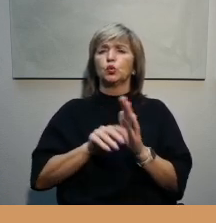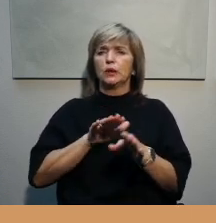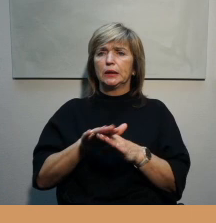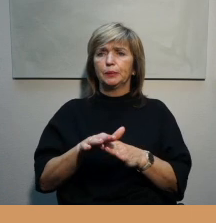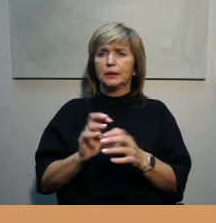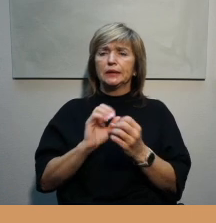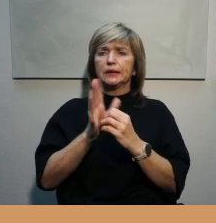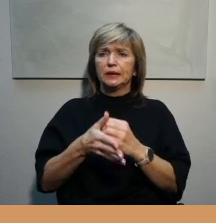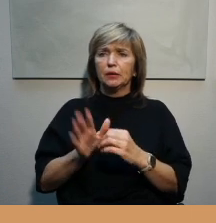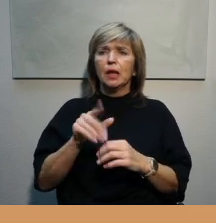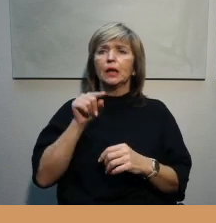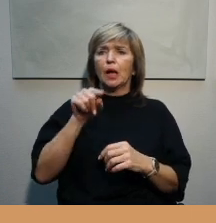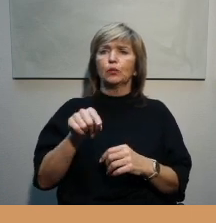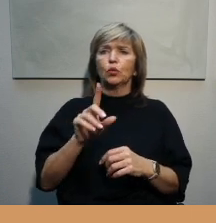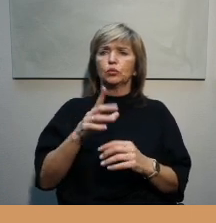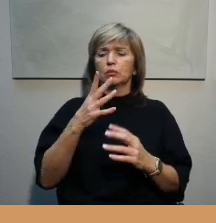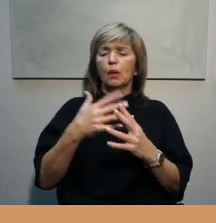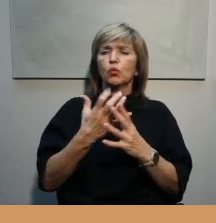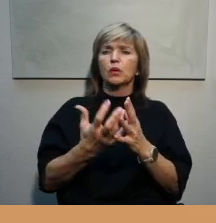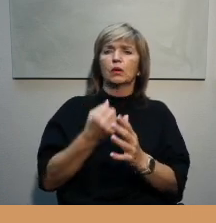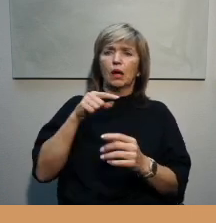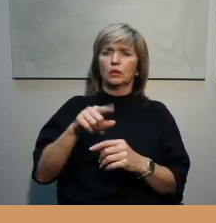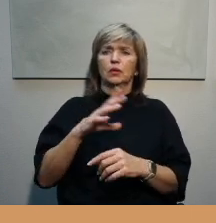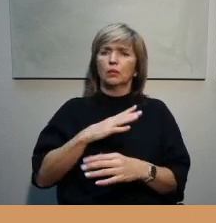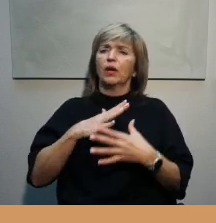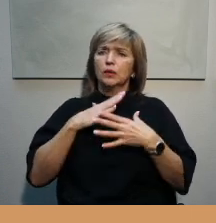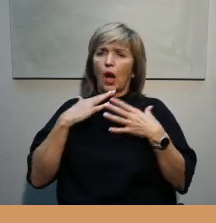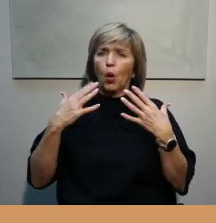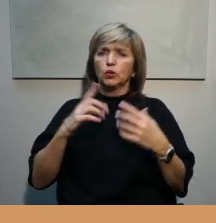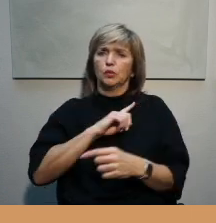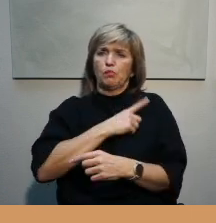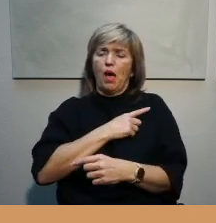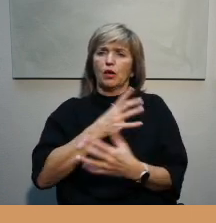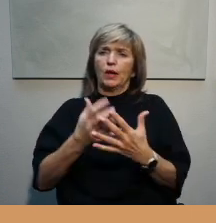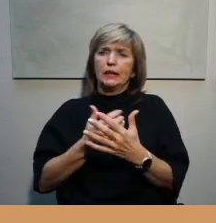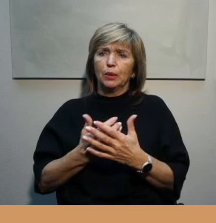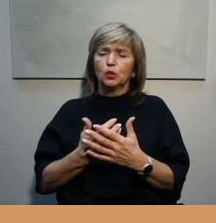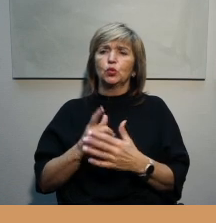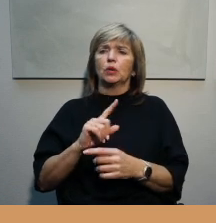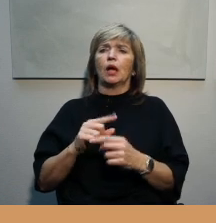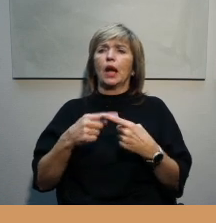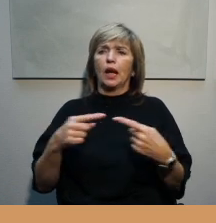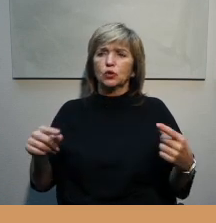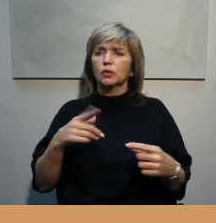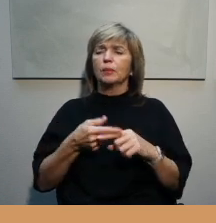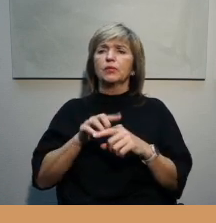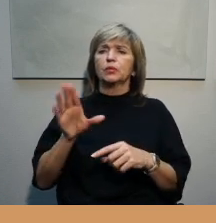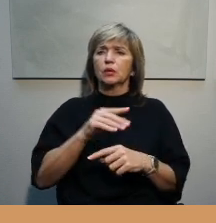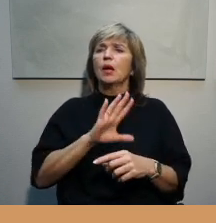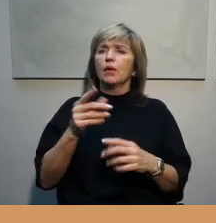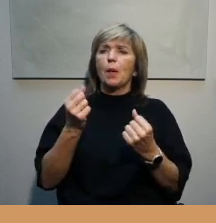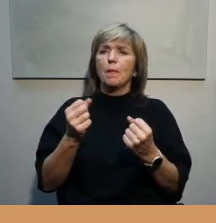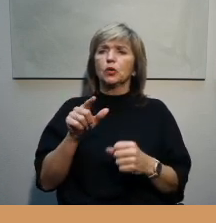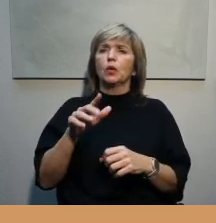sistēmā, tad, lai dabūtu viņu no turienes ārā, ir jāpielieto ļoti daudz spēku un resursi. Tāpēc es vienmēr saku, paturam